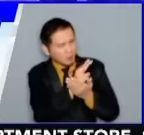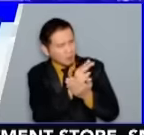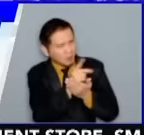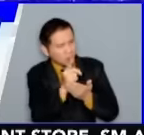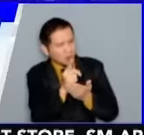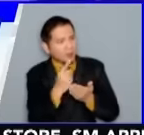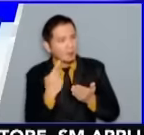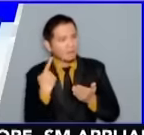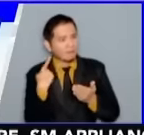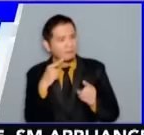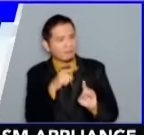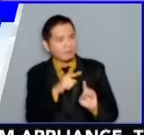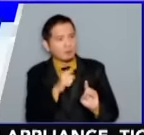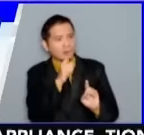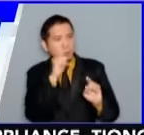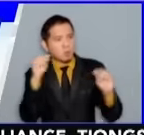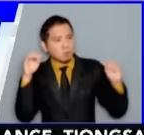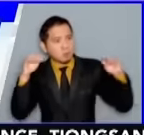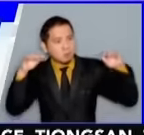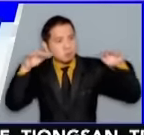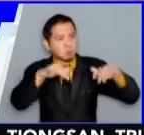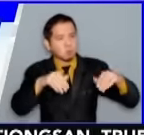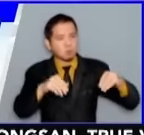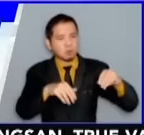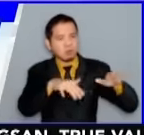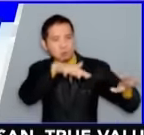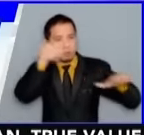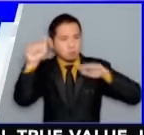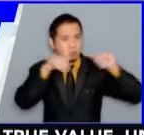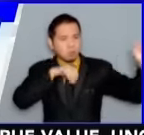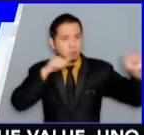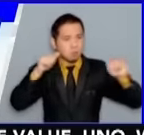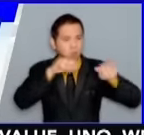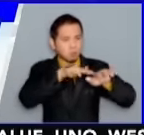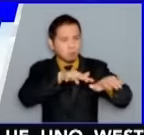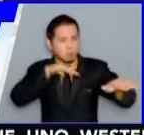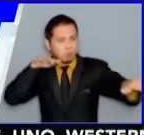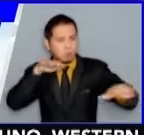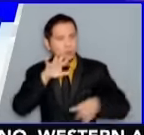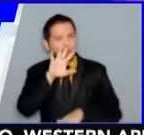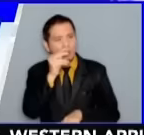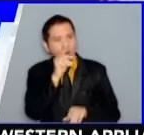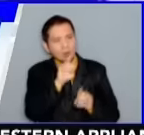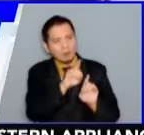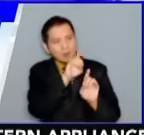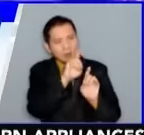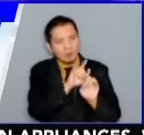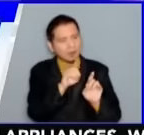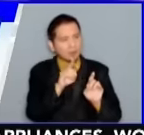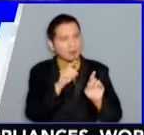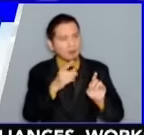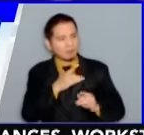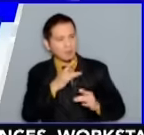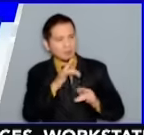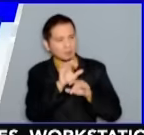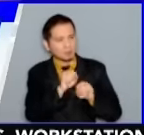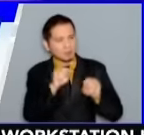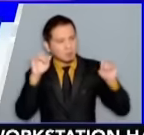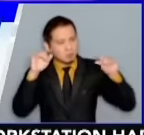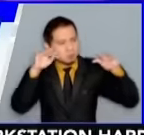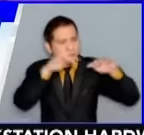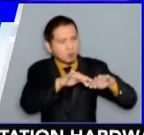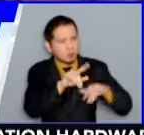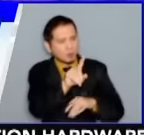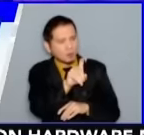ng Exodus o yung may pagbigat ng dali ng trapiko, pagbigat ng dagsa ng mga tao sa mga terminal? Actually, ni-inspect